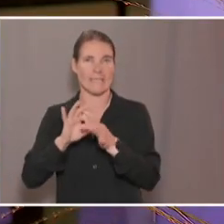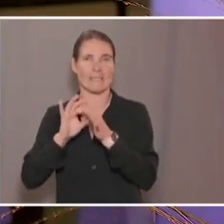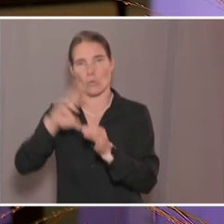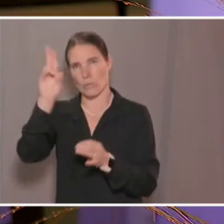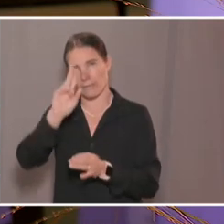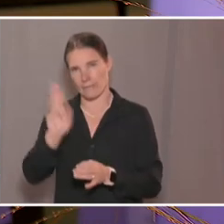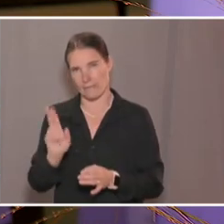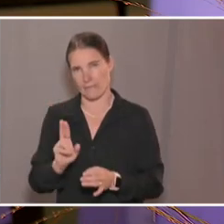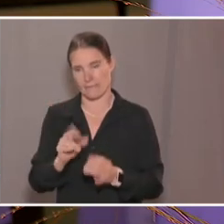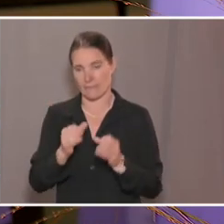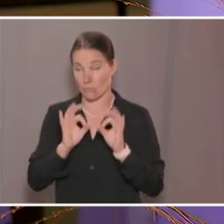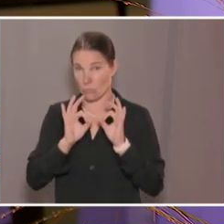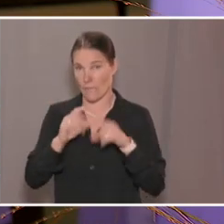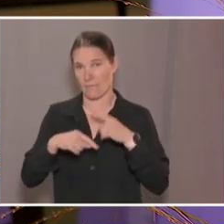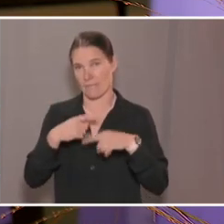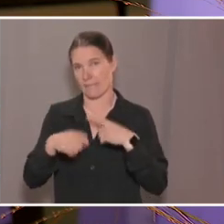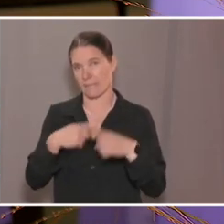mit abgewickelt haben.